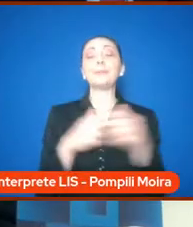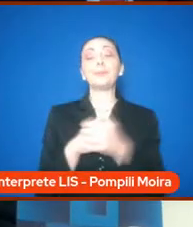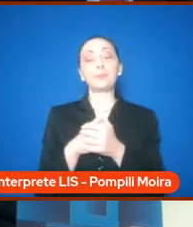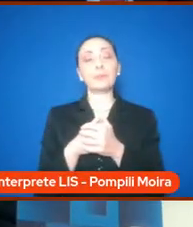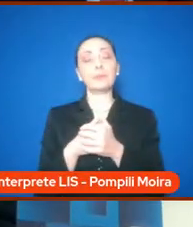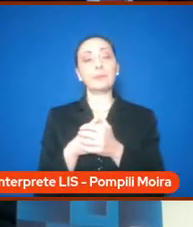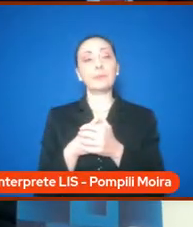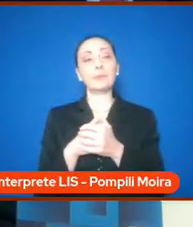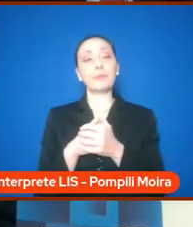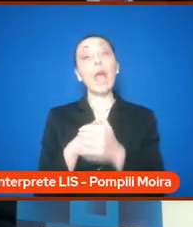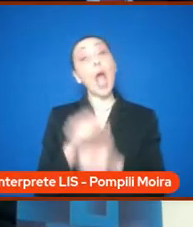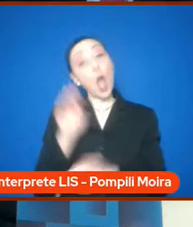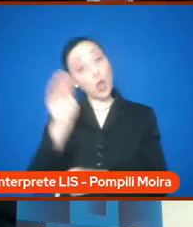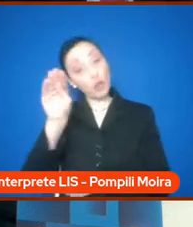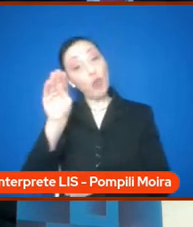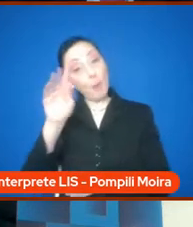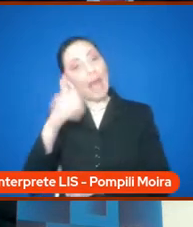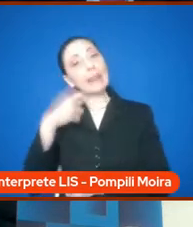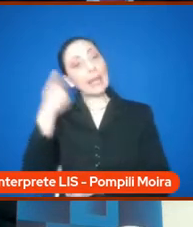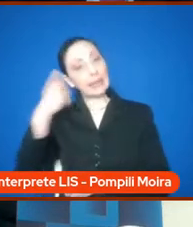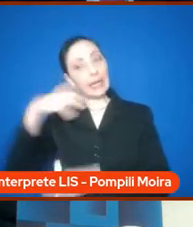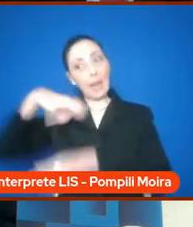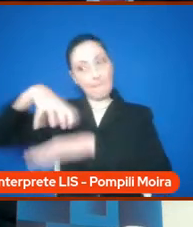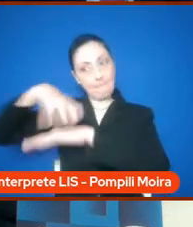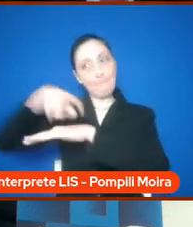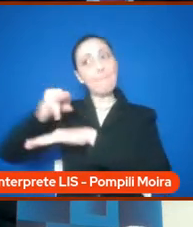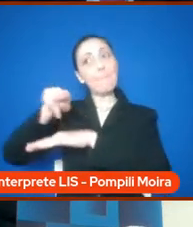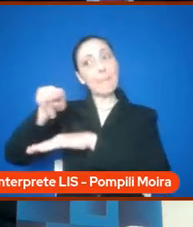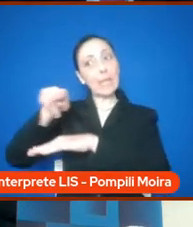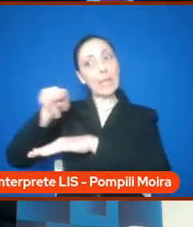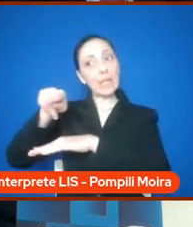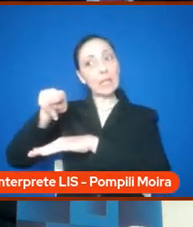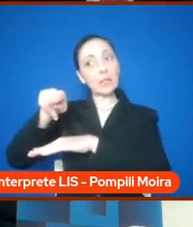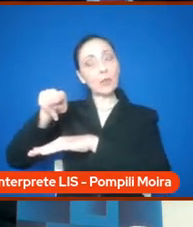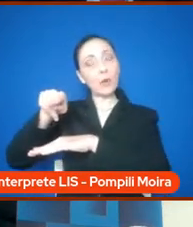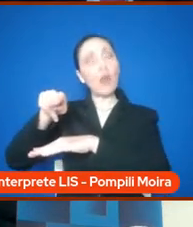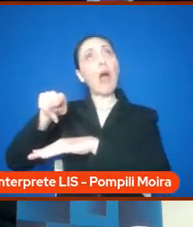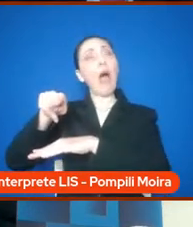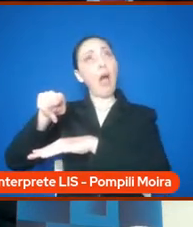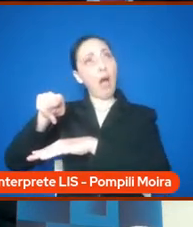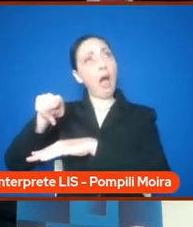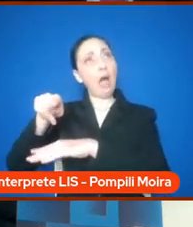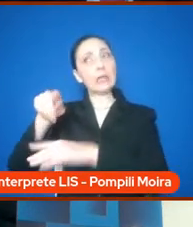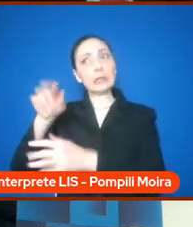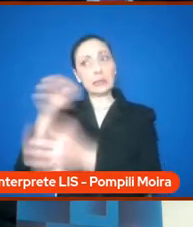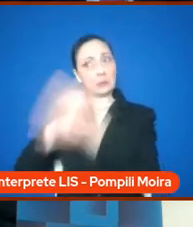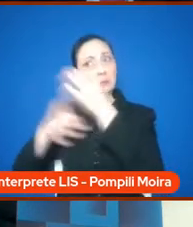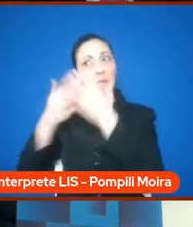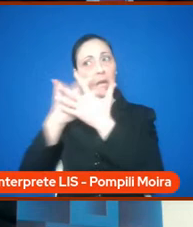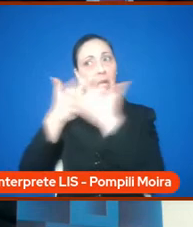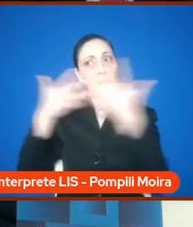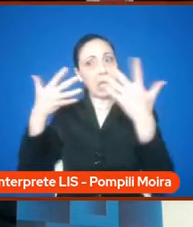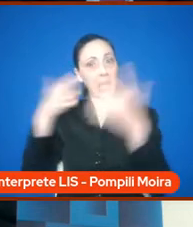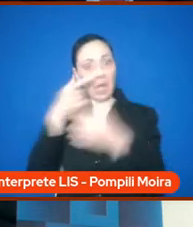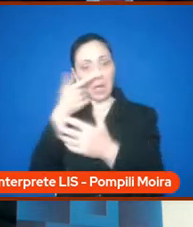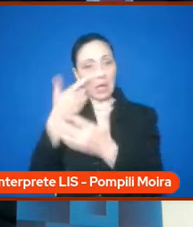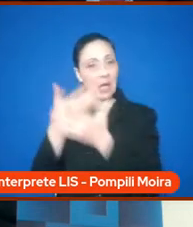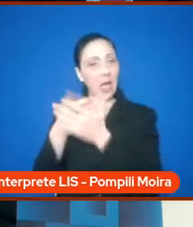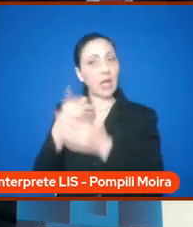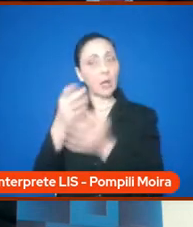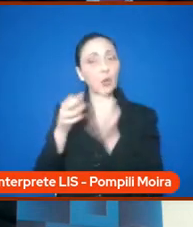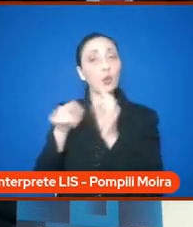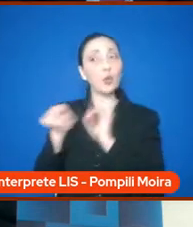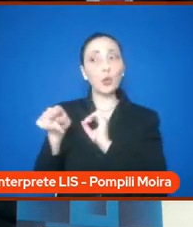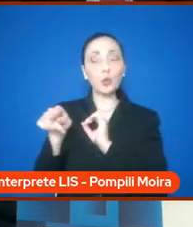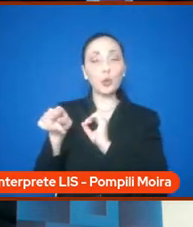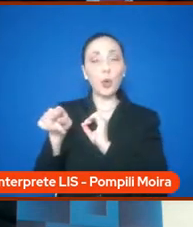la maniera in cui il Ministro la pone è molto brillante e molto giusta. Io la delineerei ancora di più,